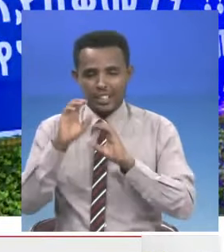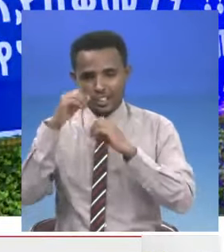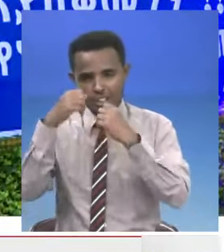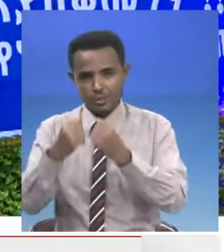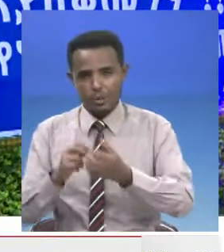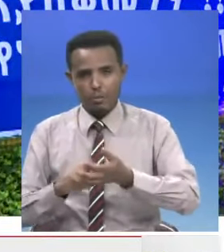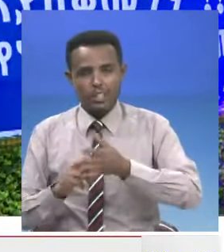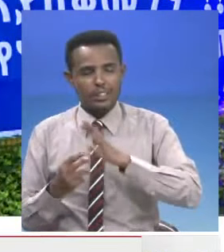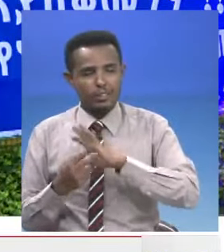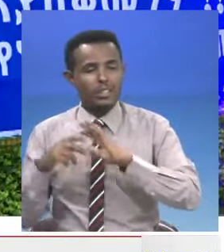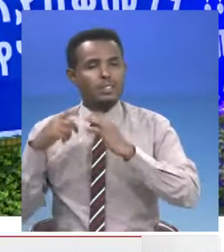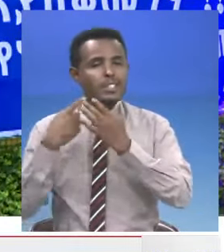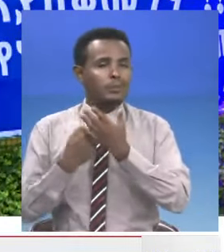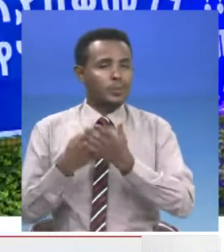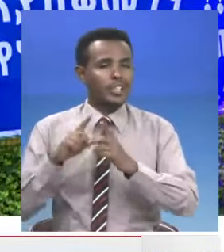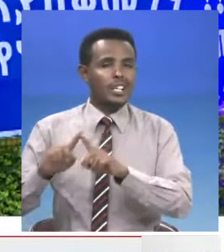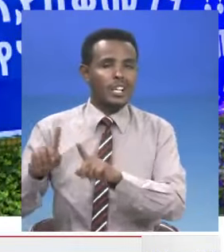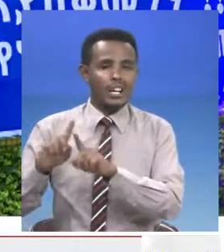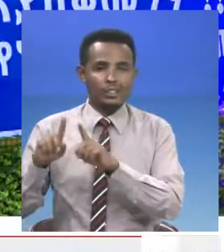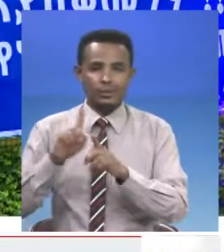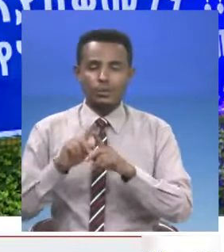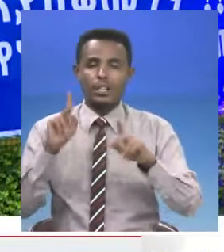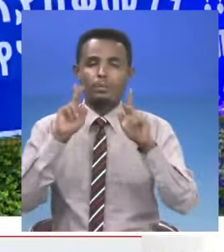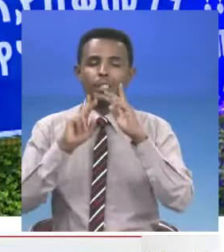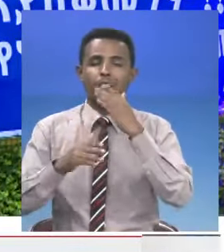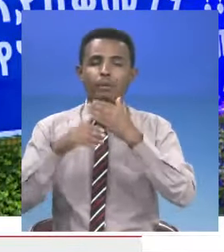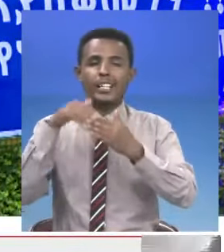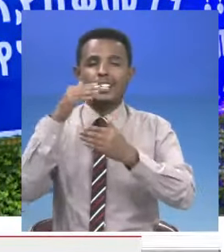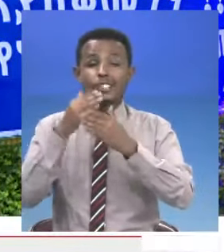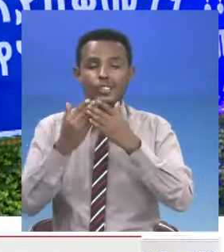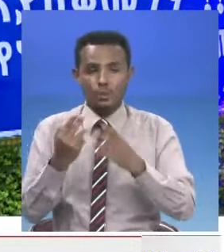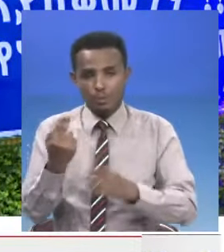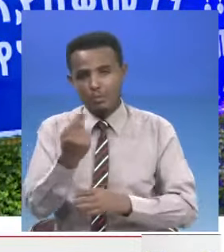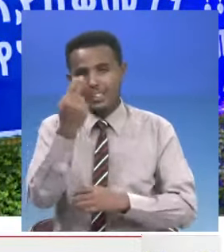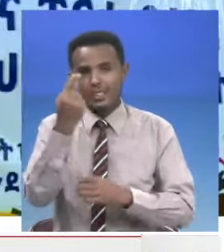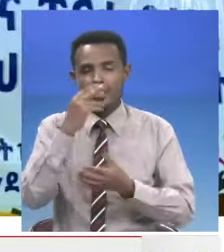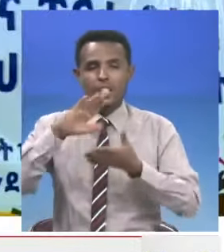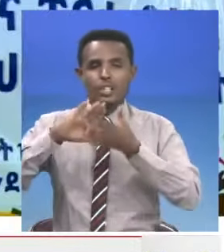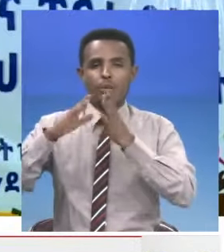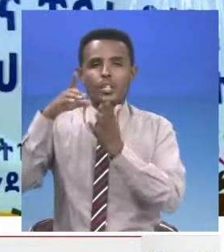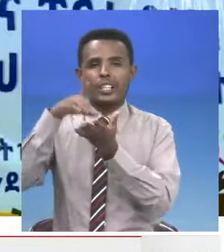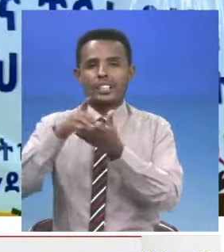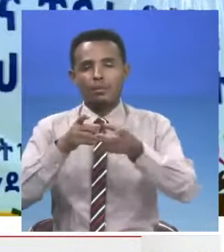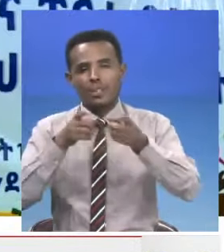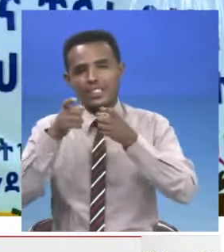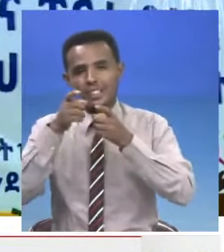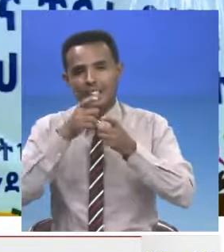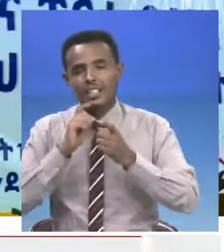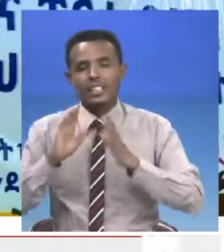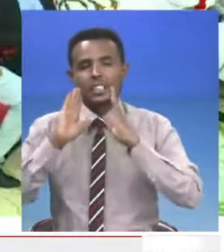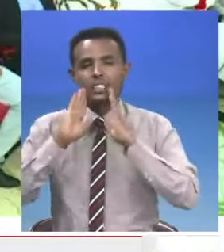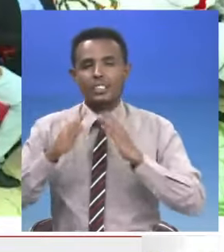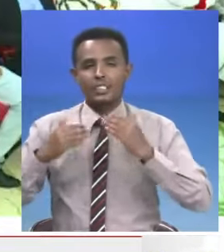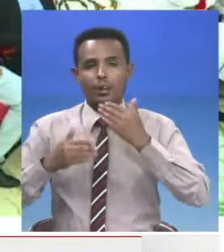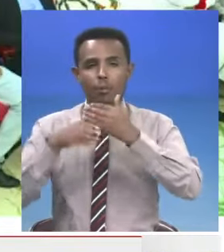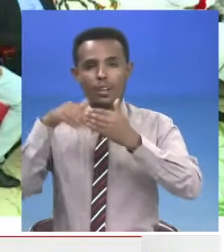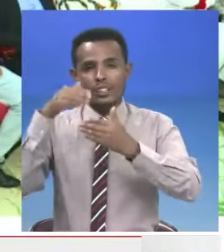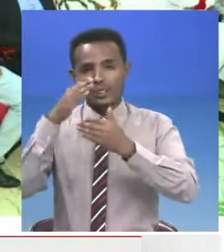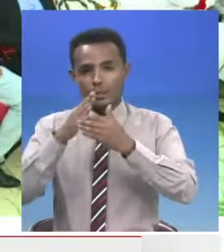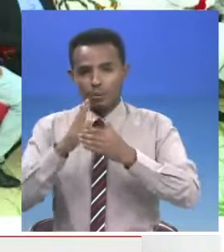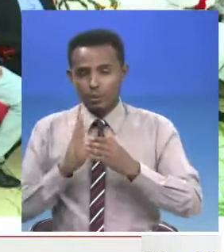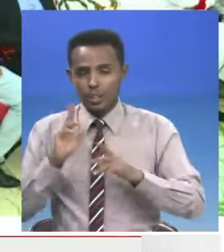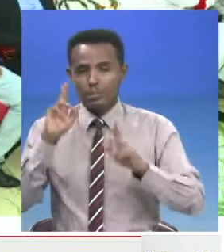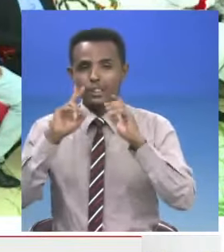ማለት ነው። በተለያዩ የህብረተሰብ አደረጃጀቶች በመጠቀም የጎንደር ከተማ አስተዳደር የጸጥታ መዋቅሩን ከህብረተሰቡ ጋር